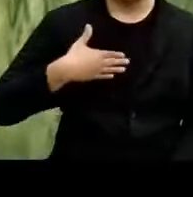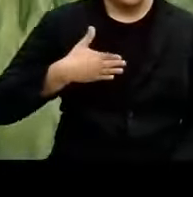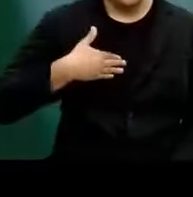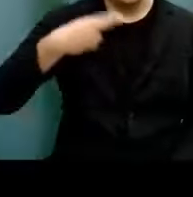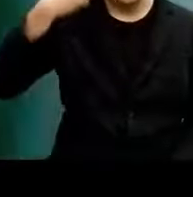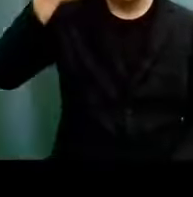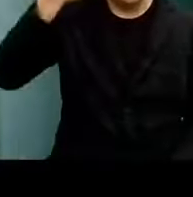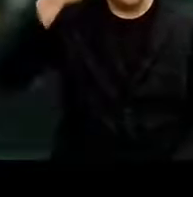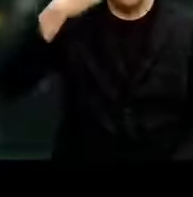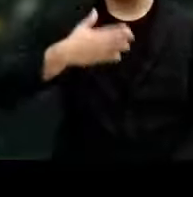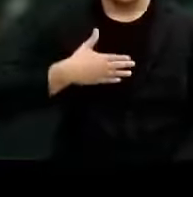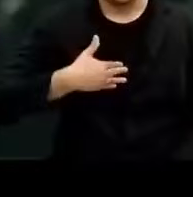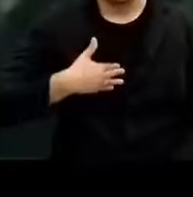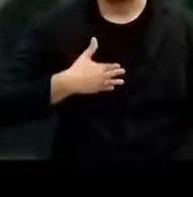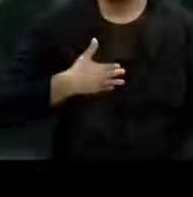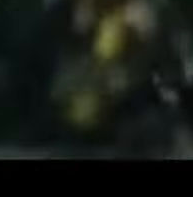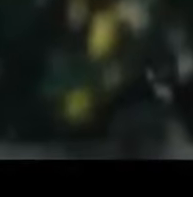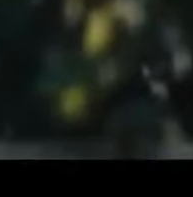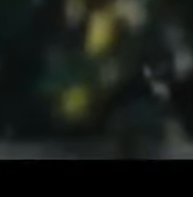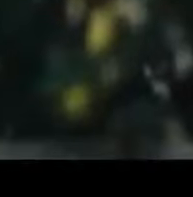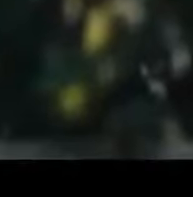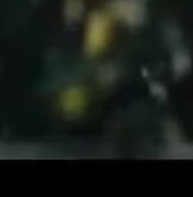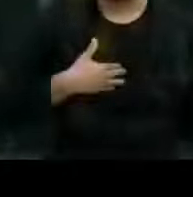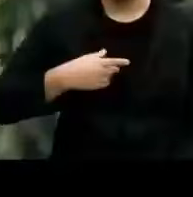Jika saya menjadi seorang pemimpin,